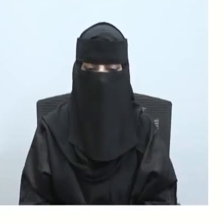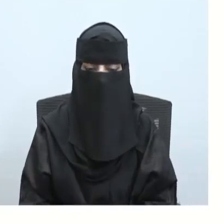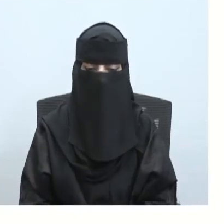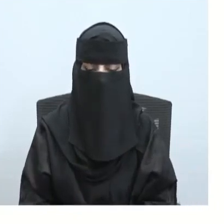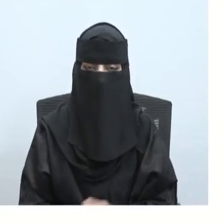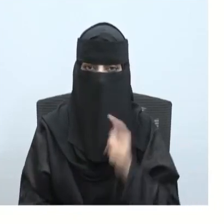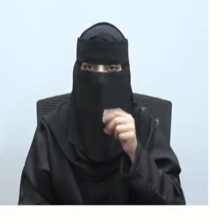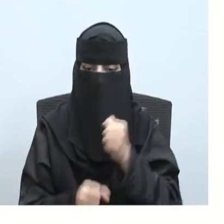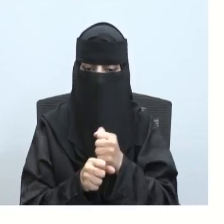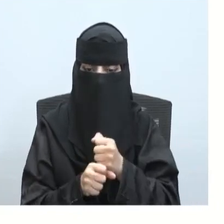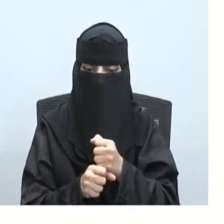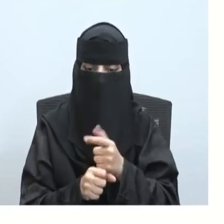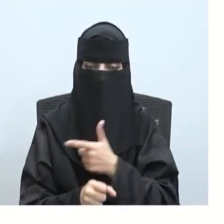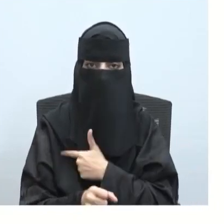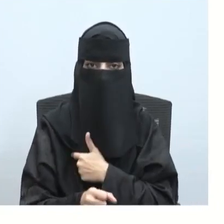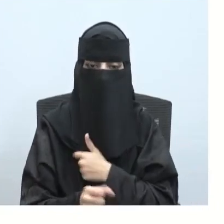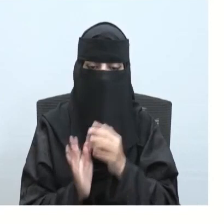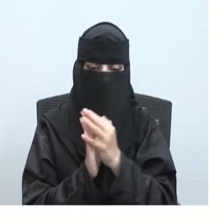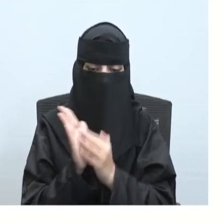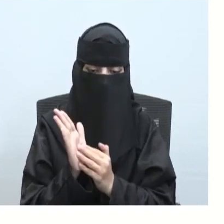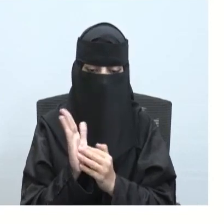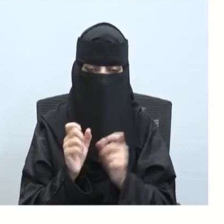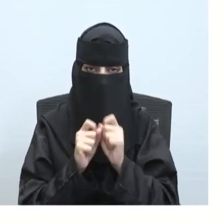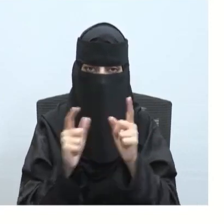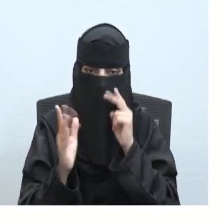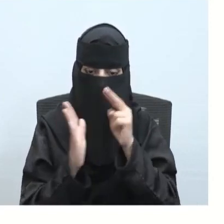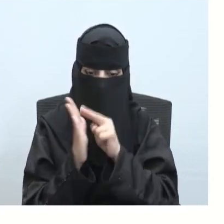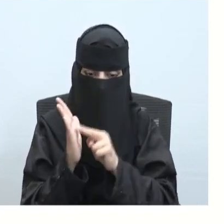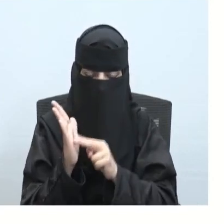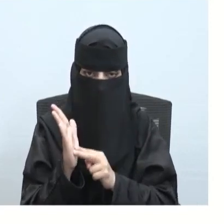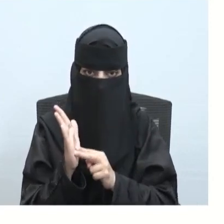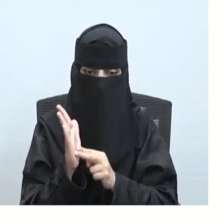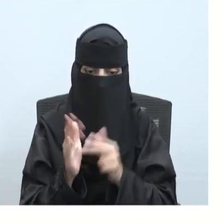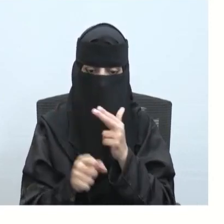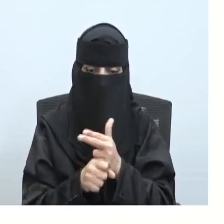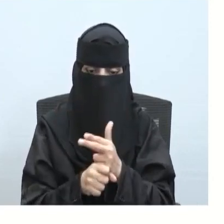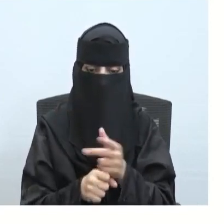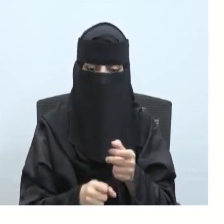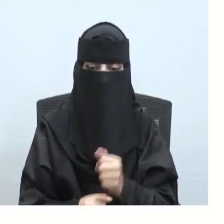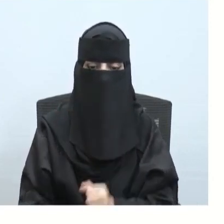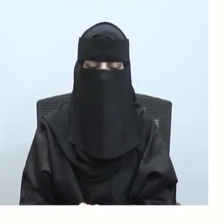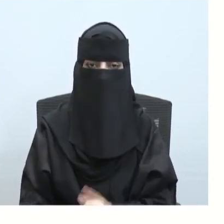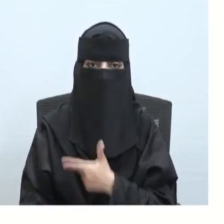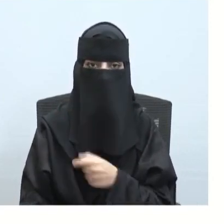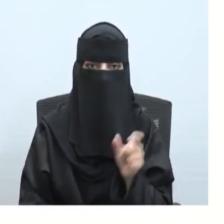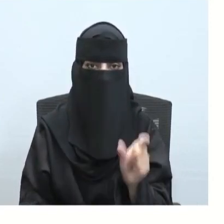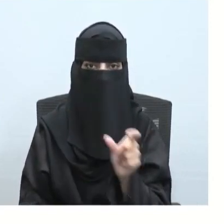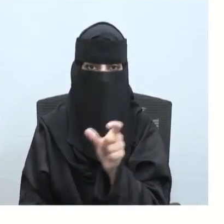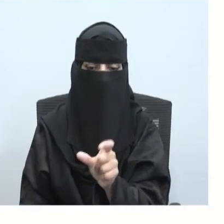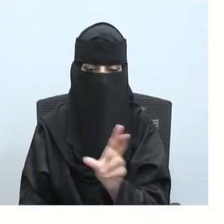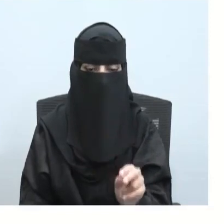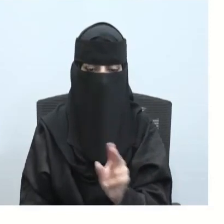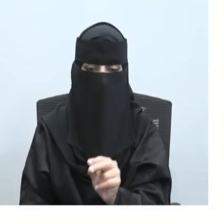أيضا لابد من استخدام أسماء نصية معبرة المقاطع البرمجية مثل Proxy والEdge والController.